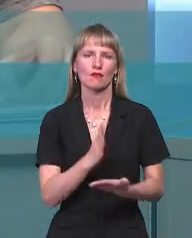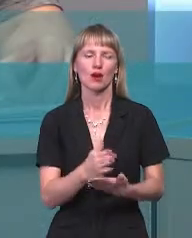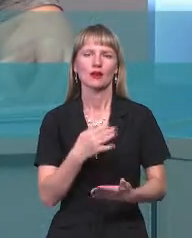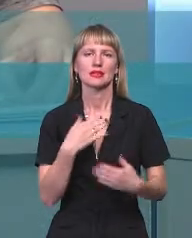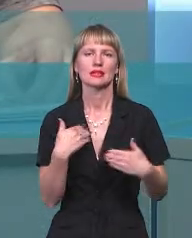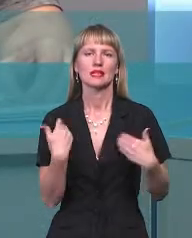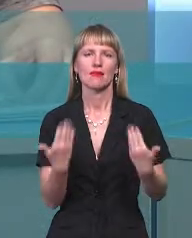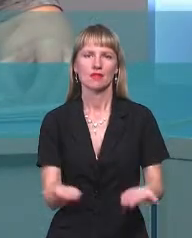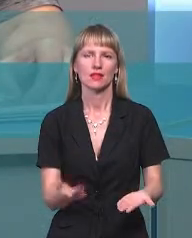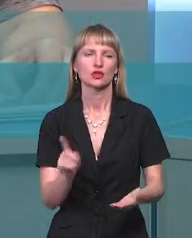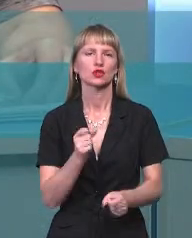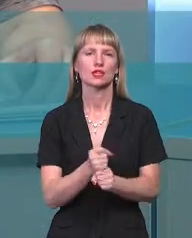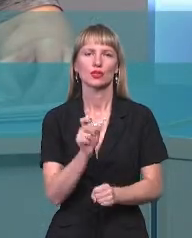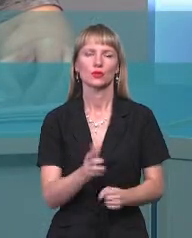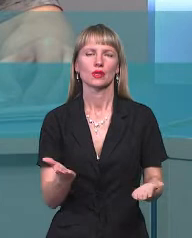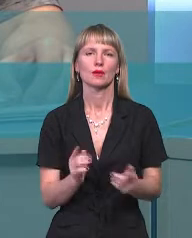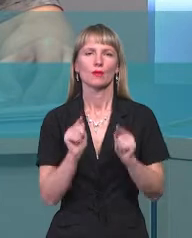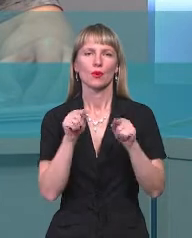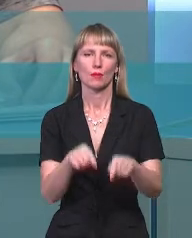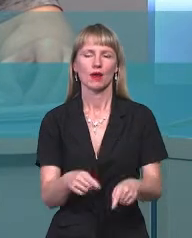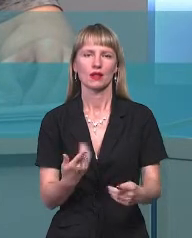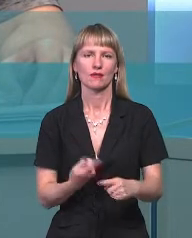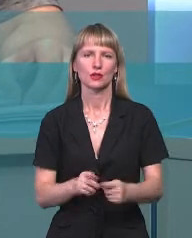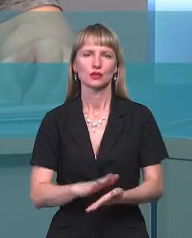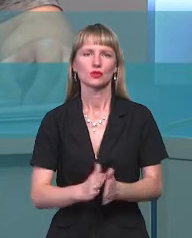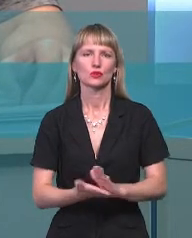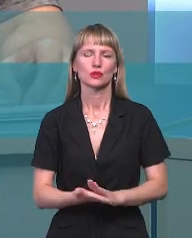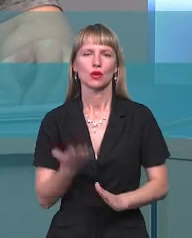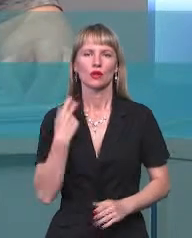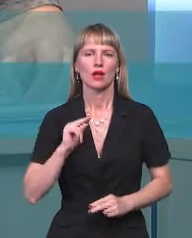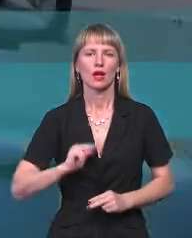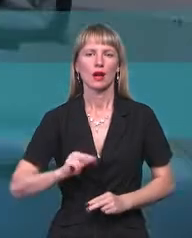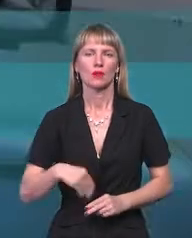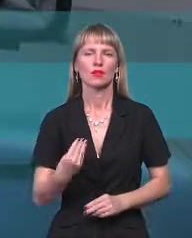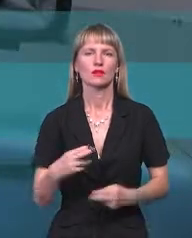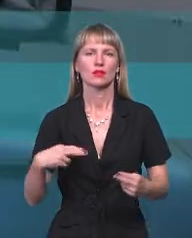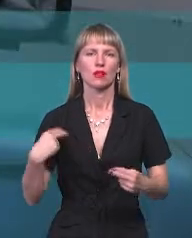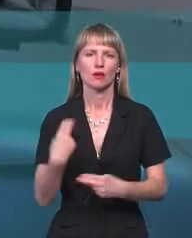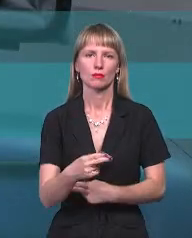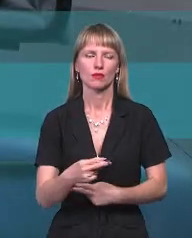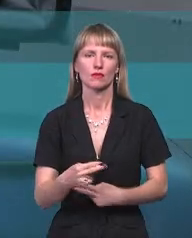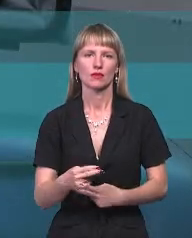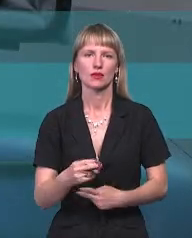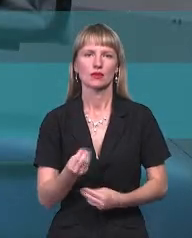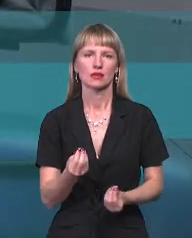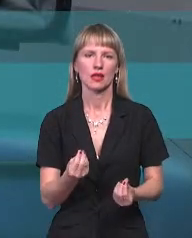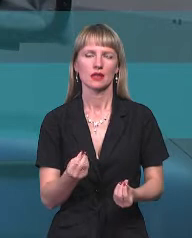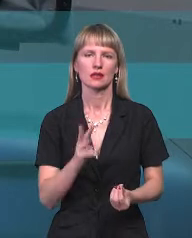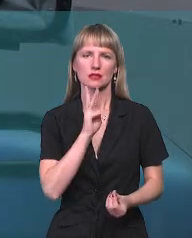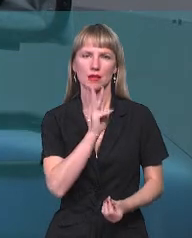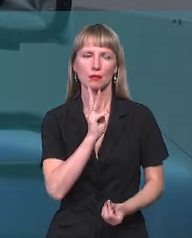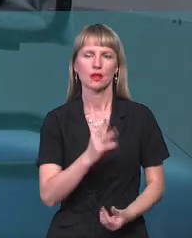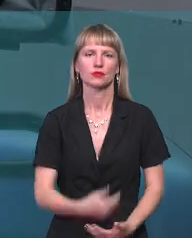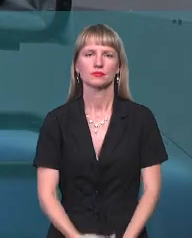поради, що робити людям, які опинилися в ситуації, коли роботодавець заборгував суму якусь там